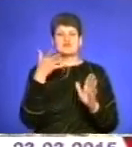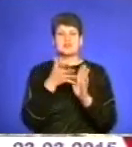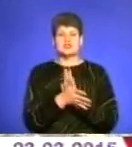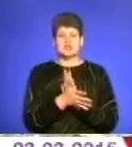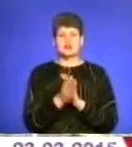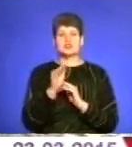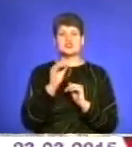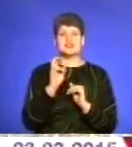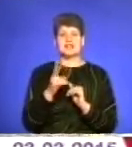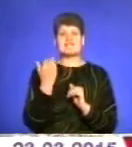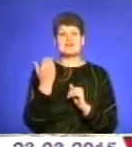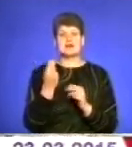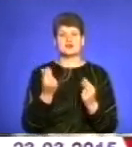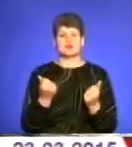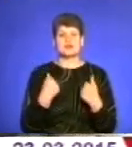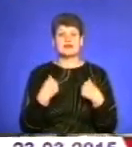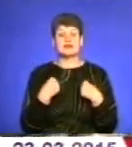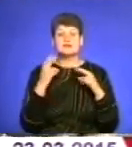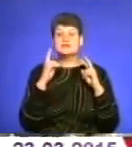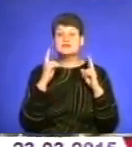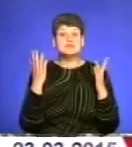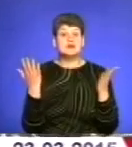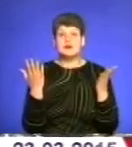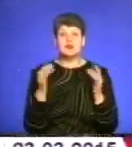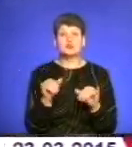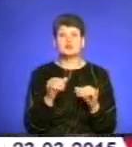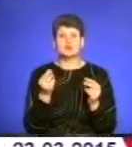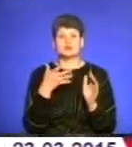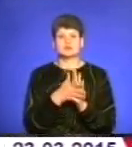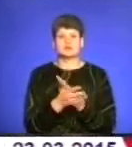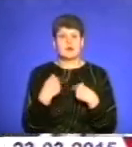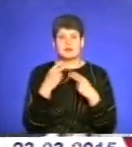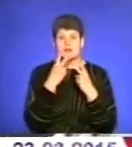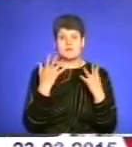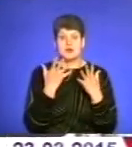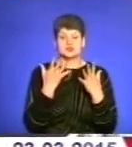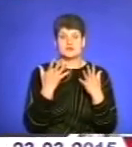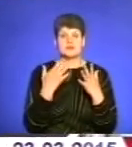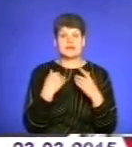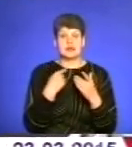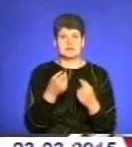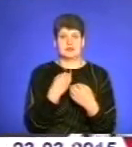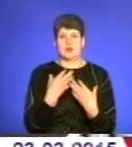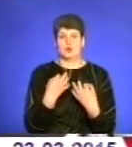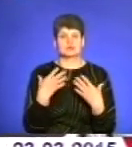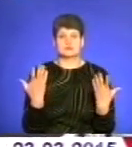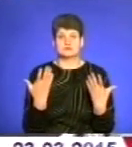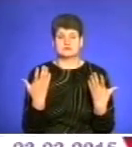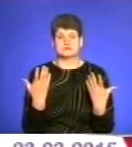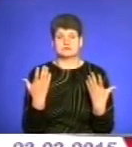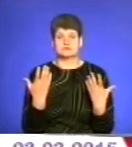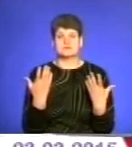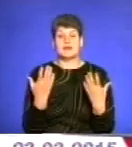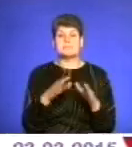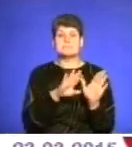ваші кошти? Чи дивитесь звіт? Не знаю, на що, куди вони йдуть. Ні, не бачила. Вони не доводять нам до відома, ні.